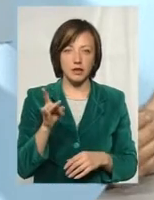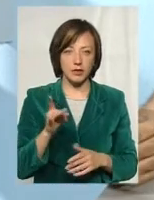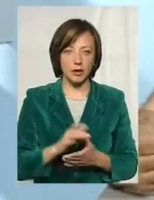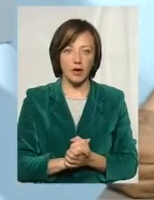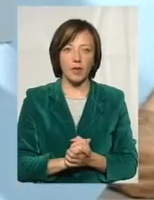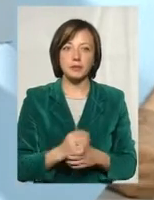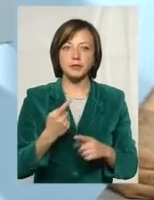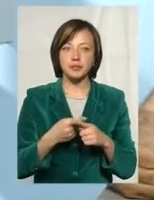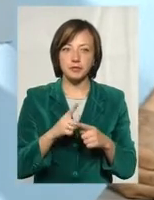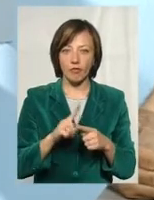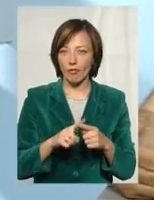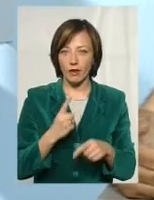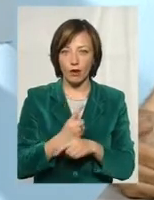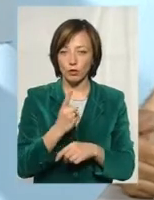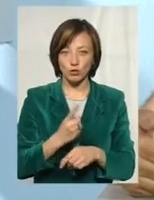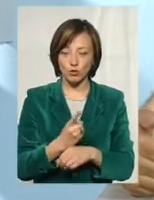4250 гривень. Це глузування.